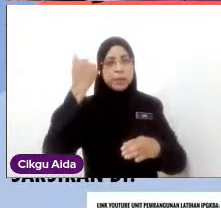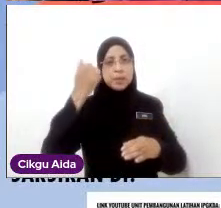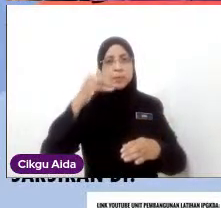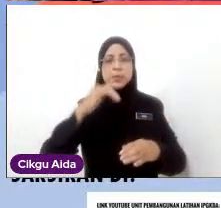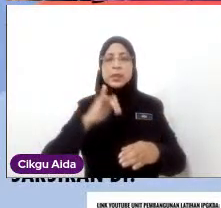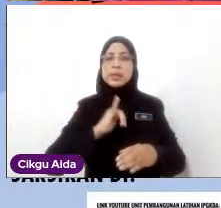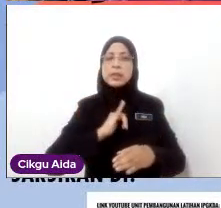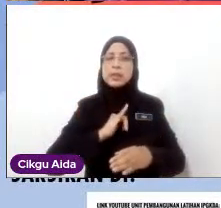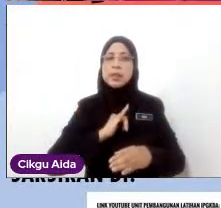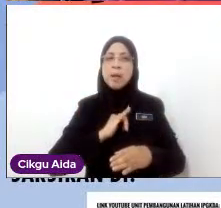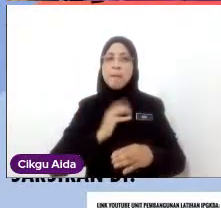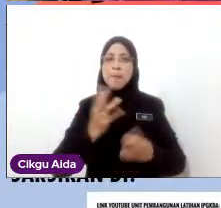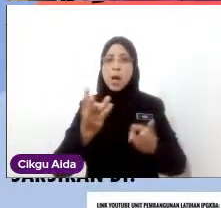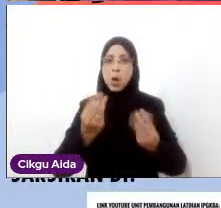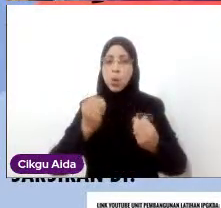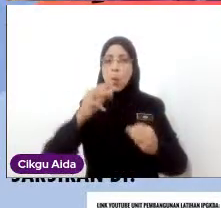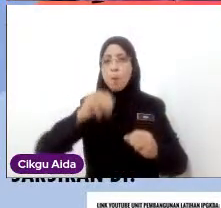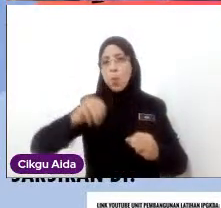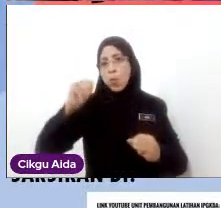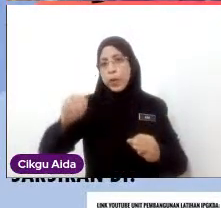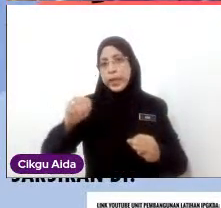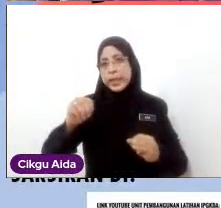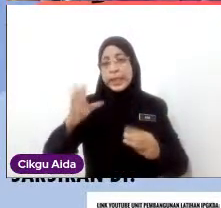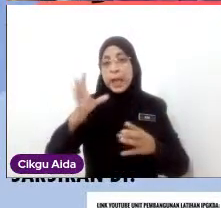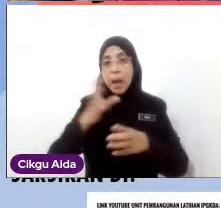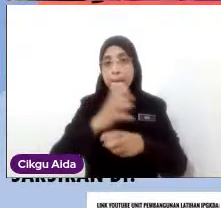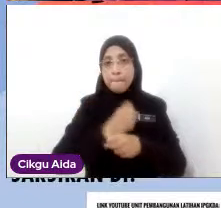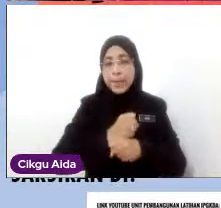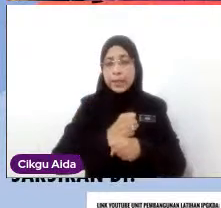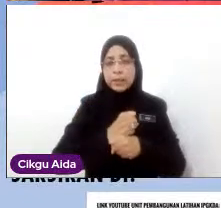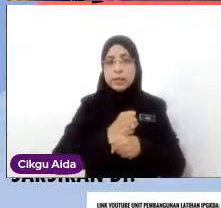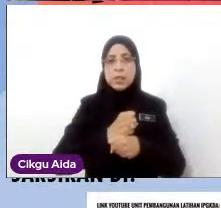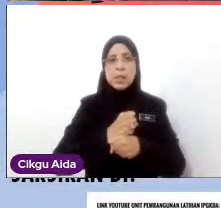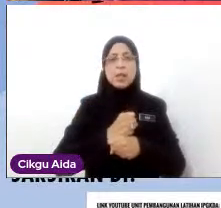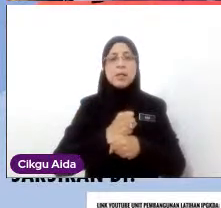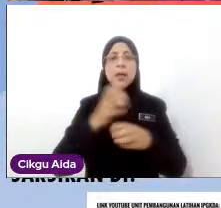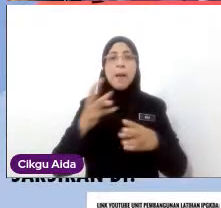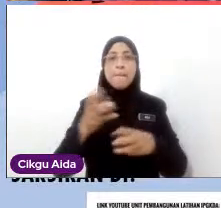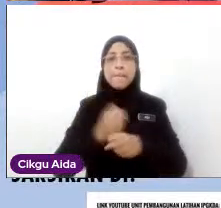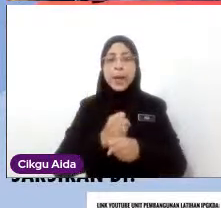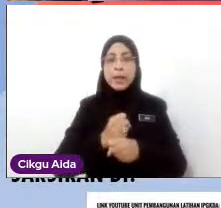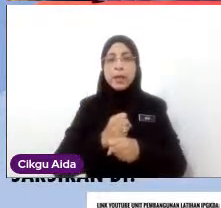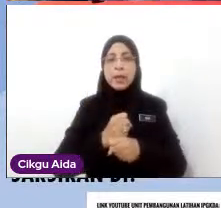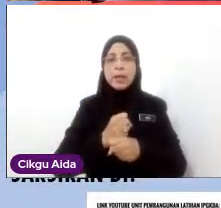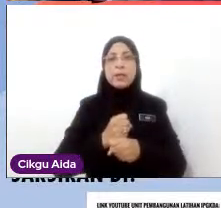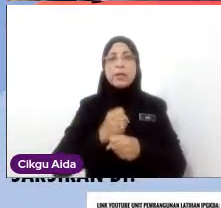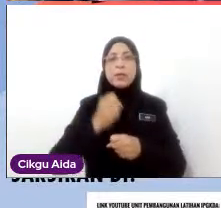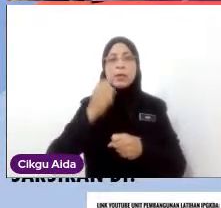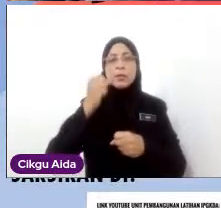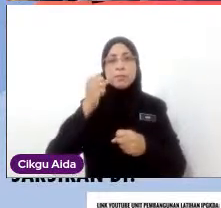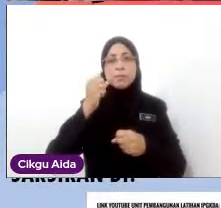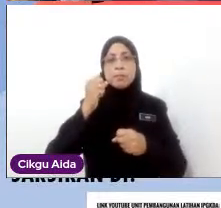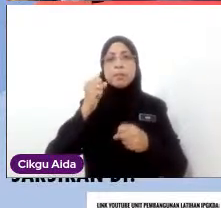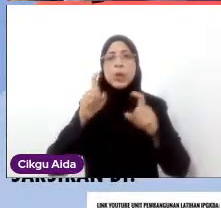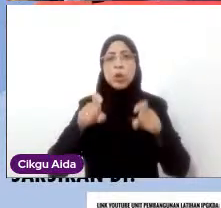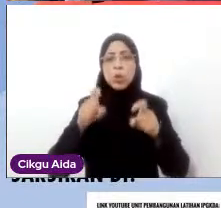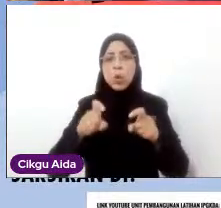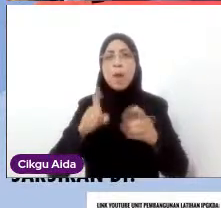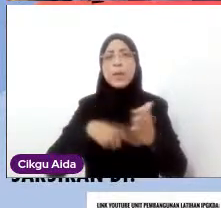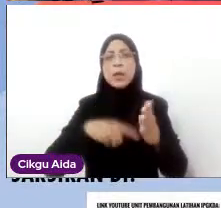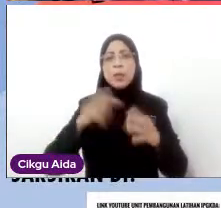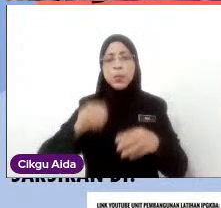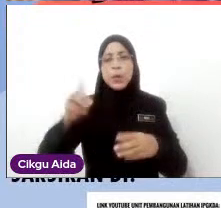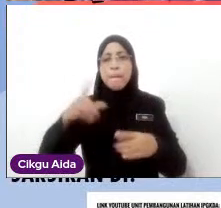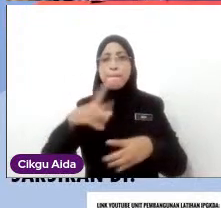Sebabnya adalah murid. Sebab saya tahu kita semua buat inovasi sebab murid lah. Kita tahu apa yang murid kita perlukan untuk kita. Kalau